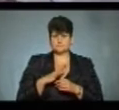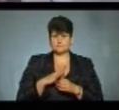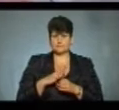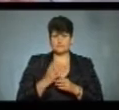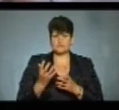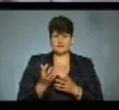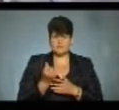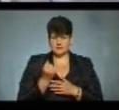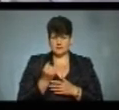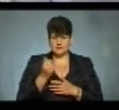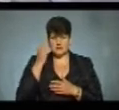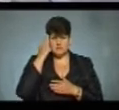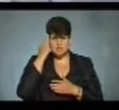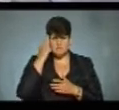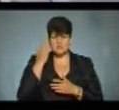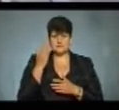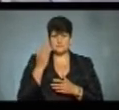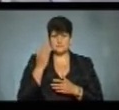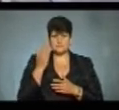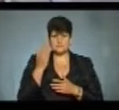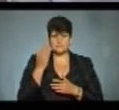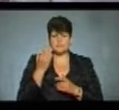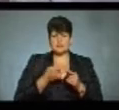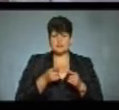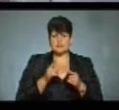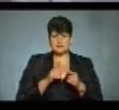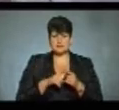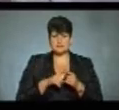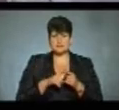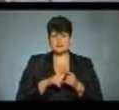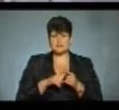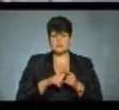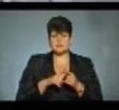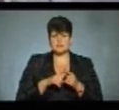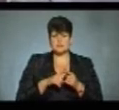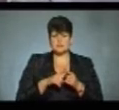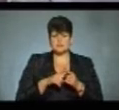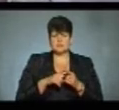виявлено на черепній коробці це патологоанатомічне